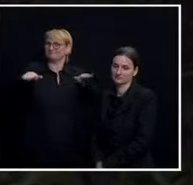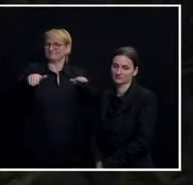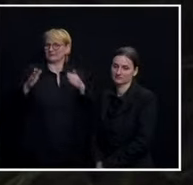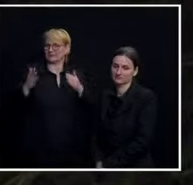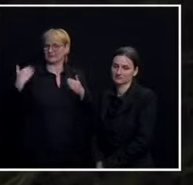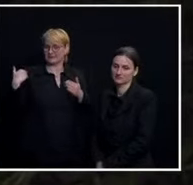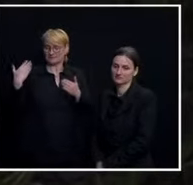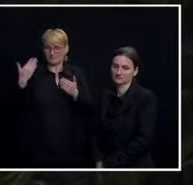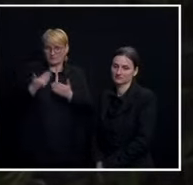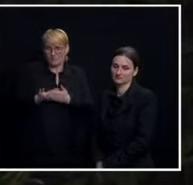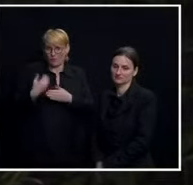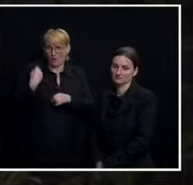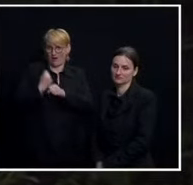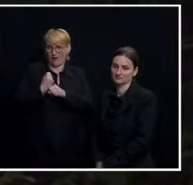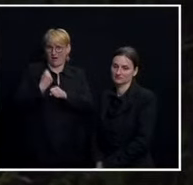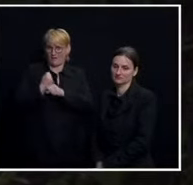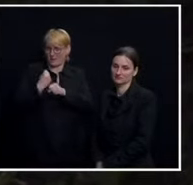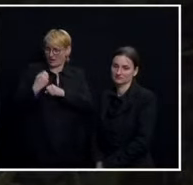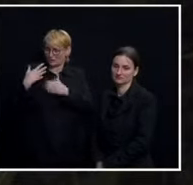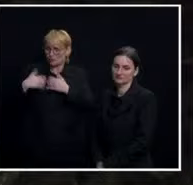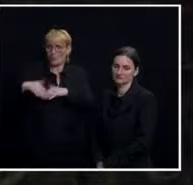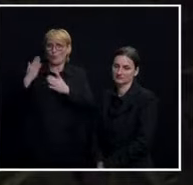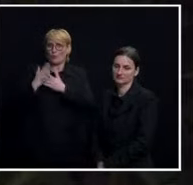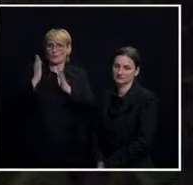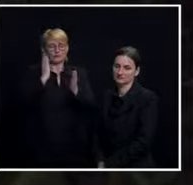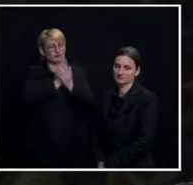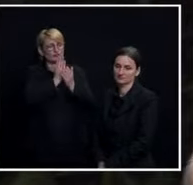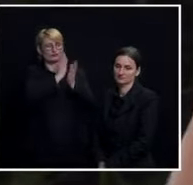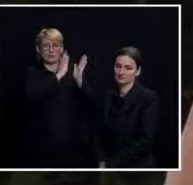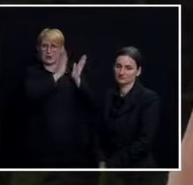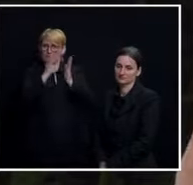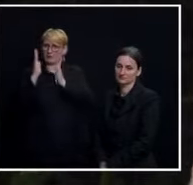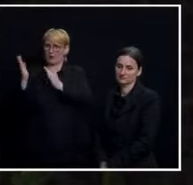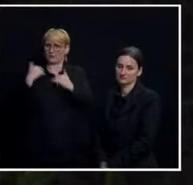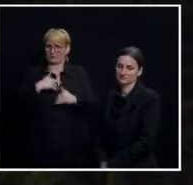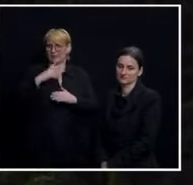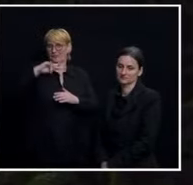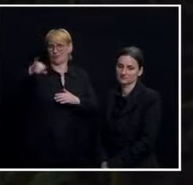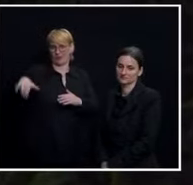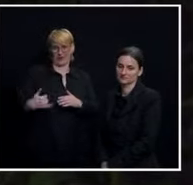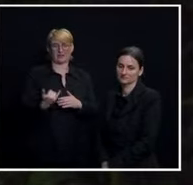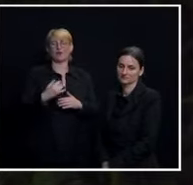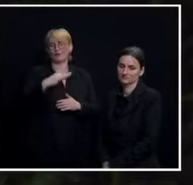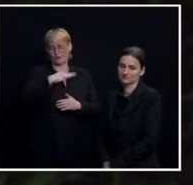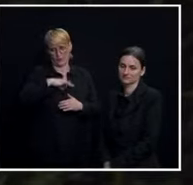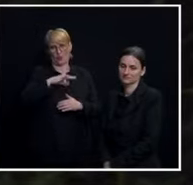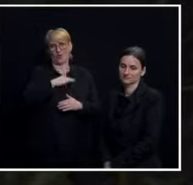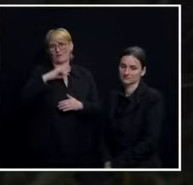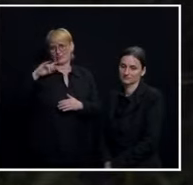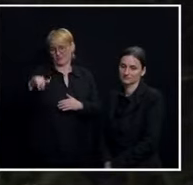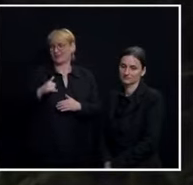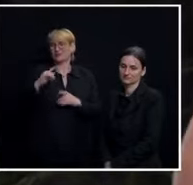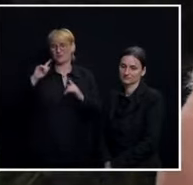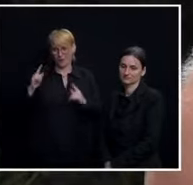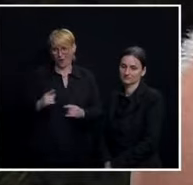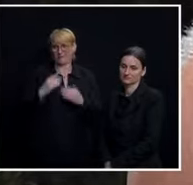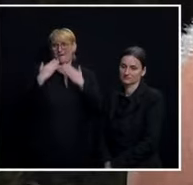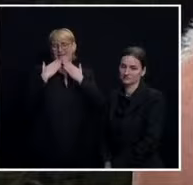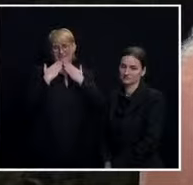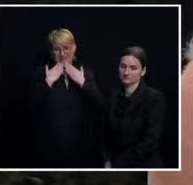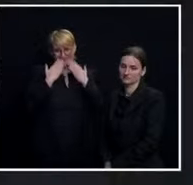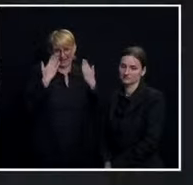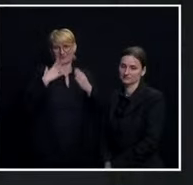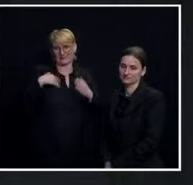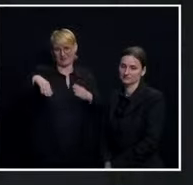Vorarbeiten konnten wir jetzt dieses Projekt, das für uns ein sehr wichtiges Projekt war, danke Herr Bönte, dass wir